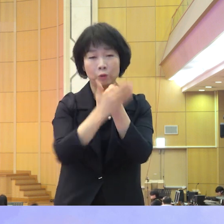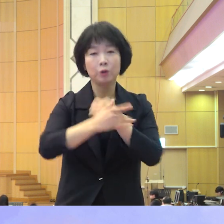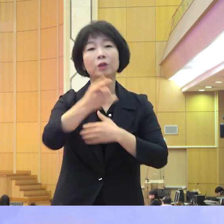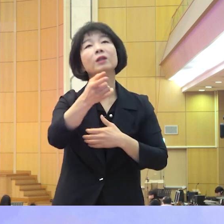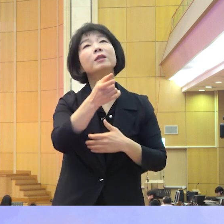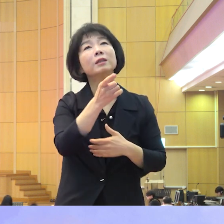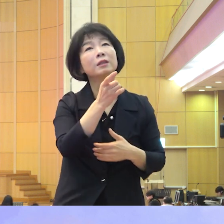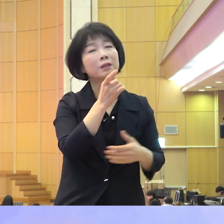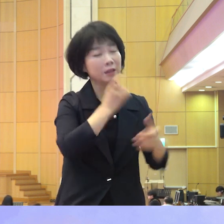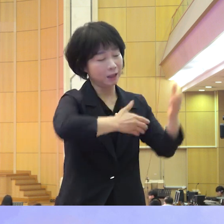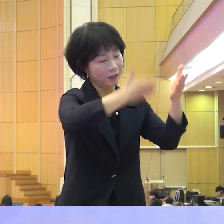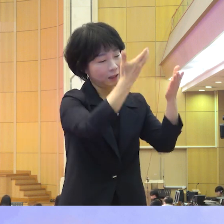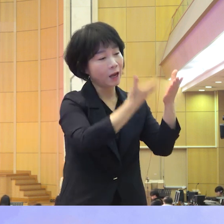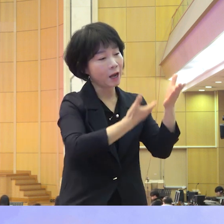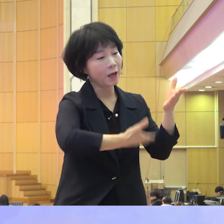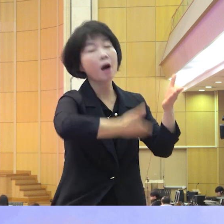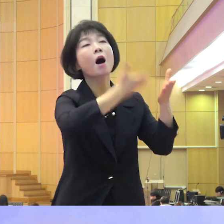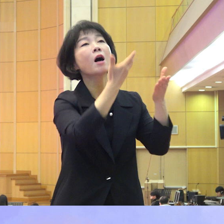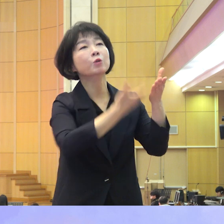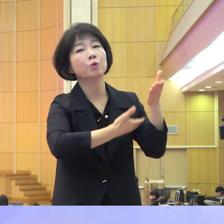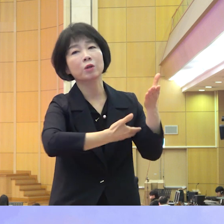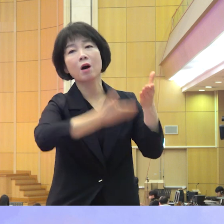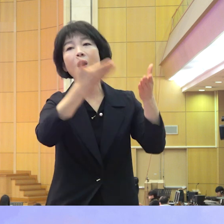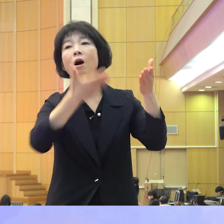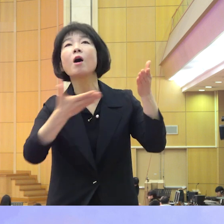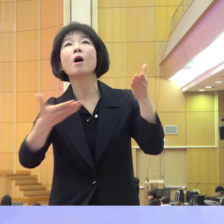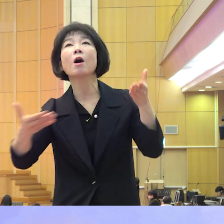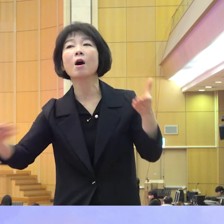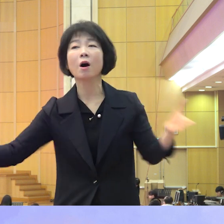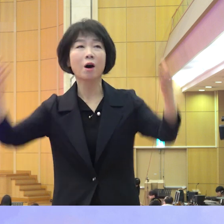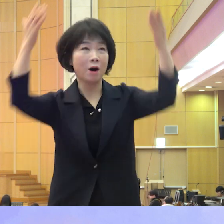은혜의 강물 흐르게 하소서.